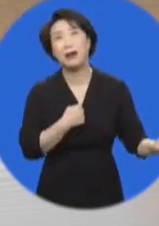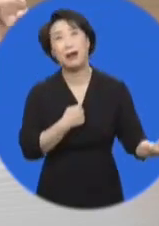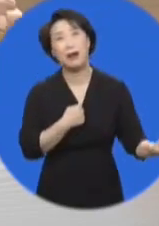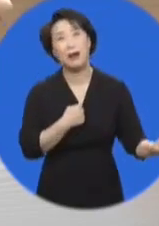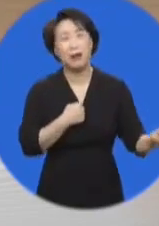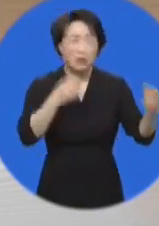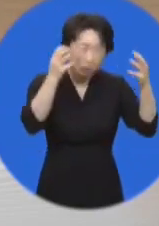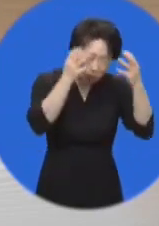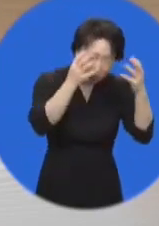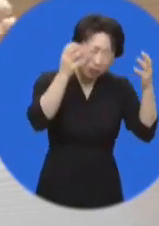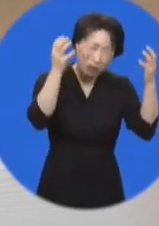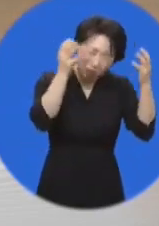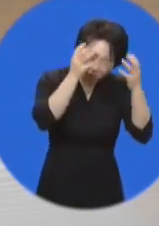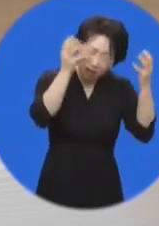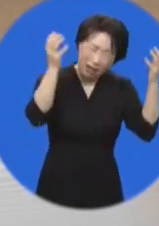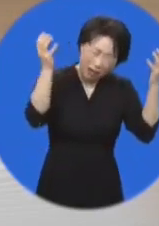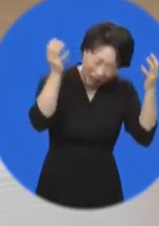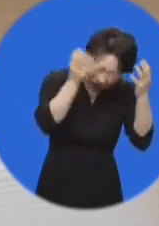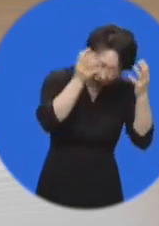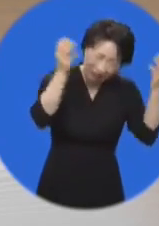영원히